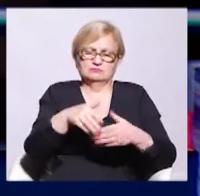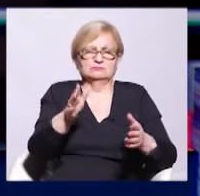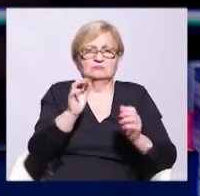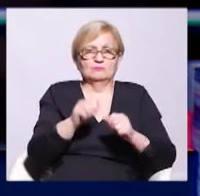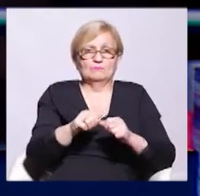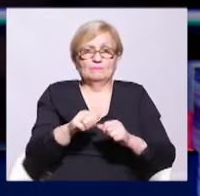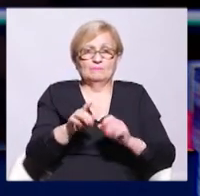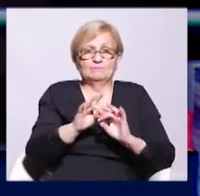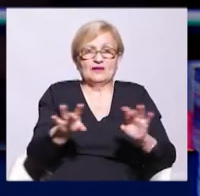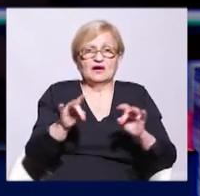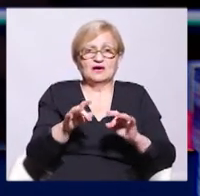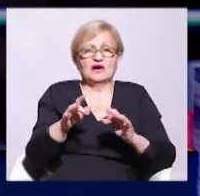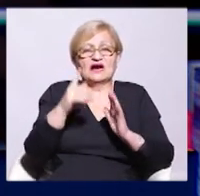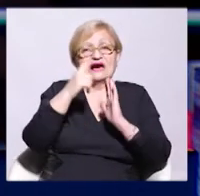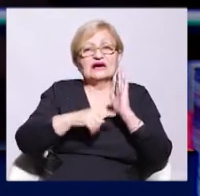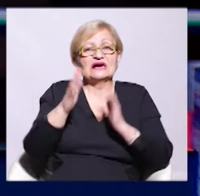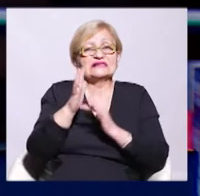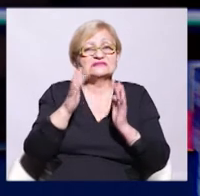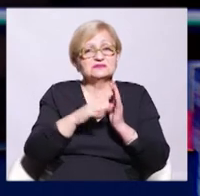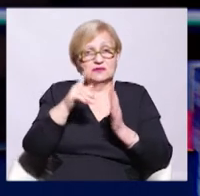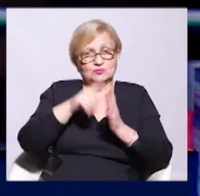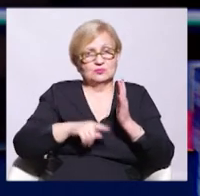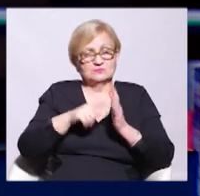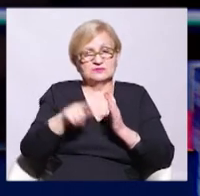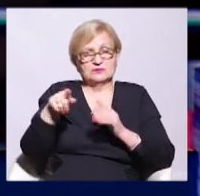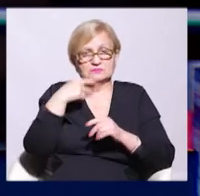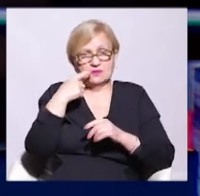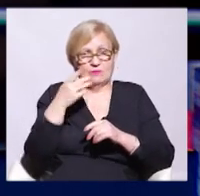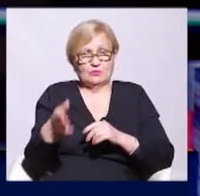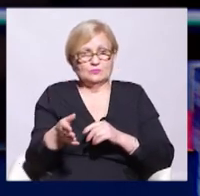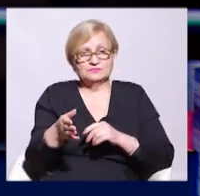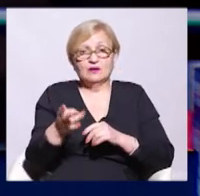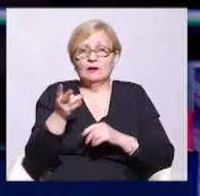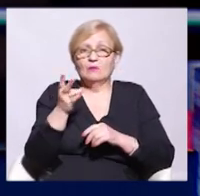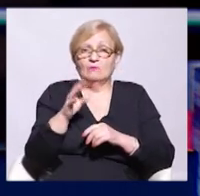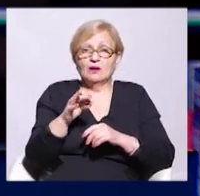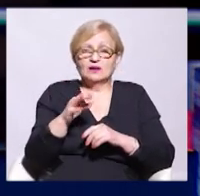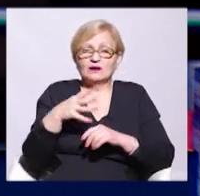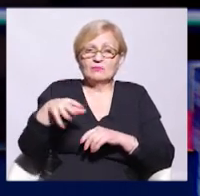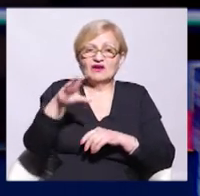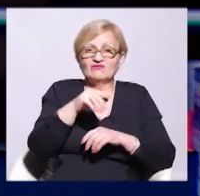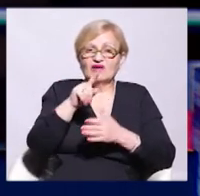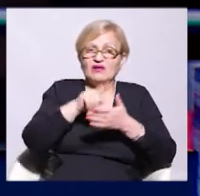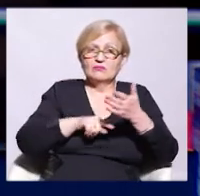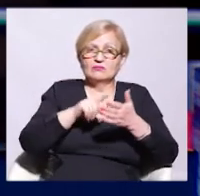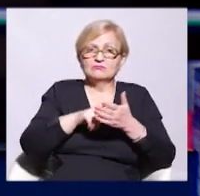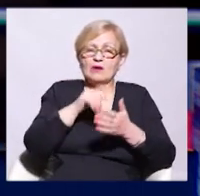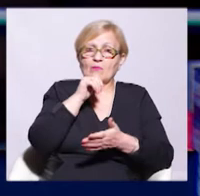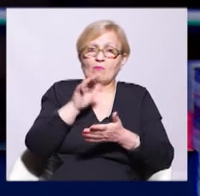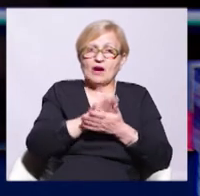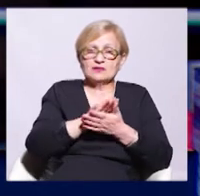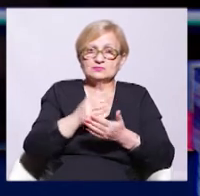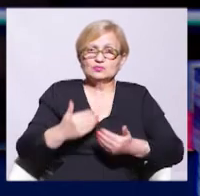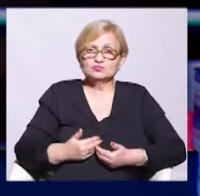Ase aixsneba khristianuli mrzamsit es garemoeba. Magram ყველა მორწმუნე მარადიულ